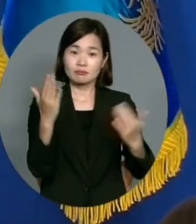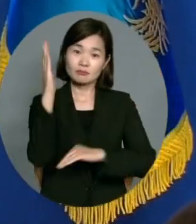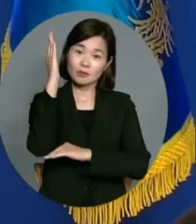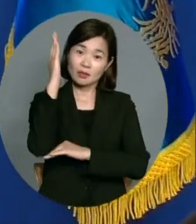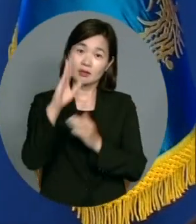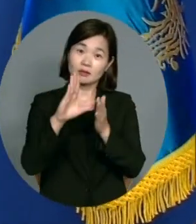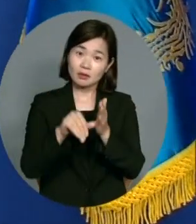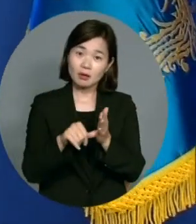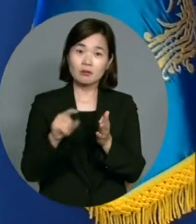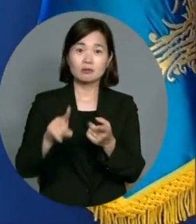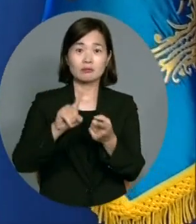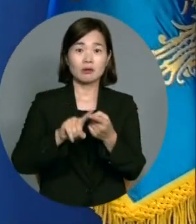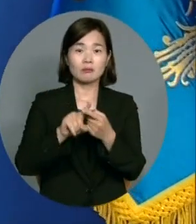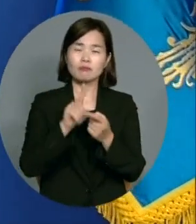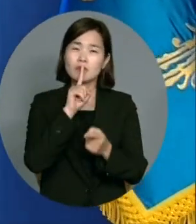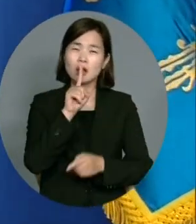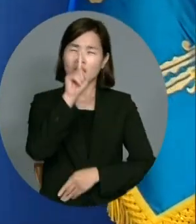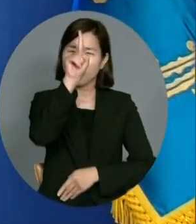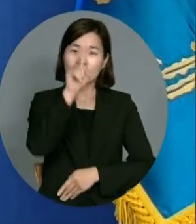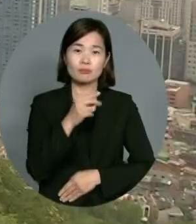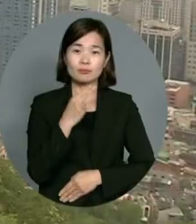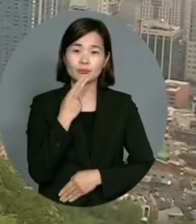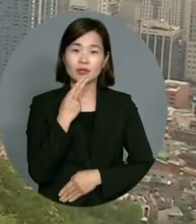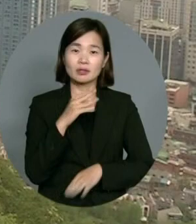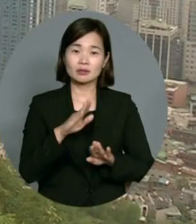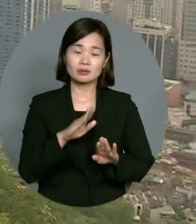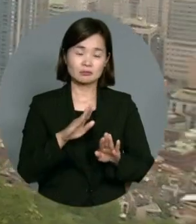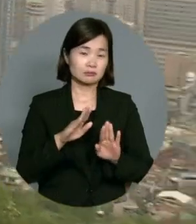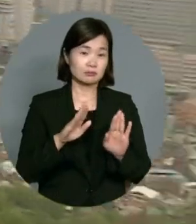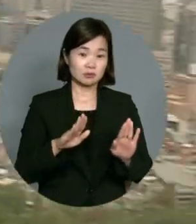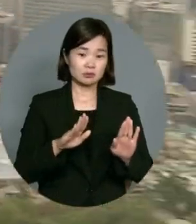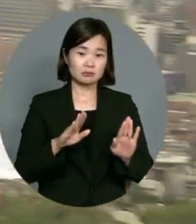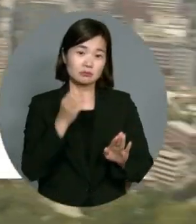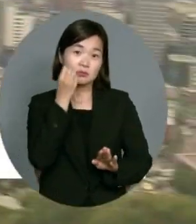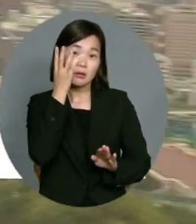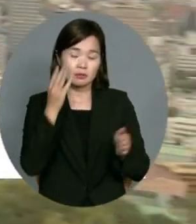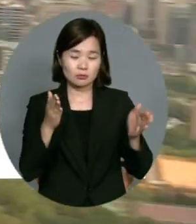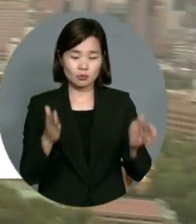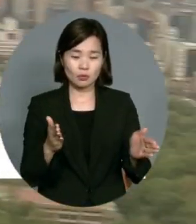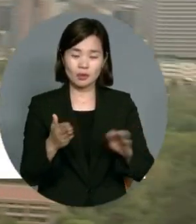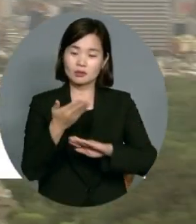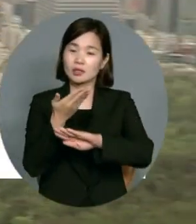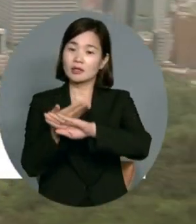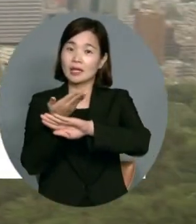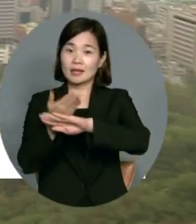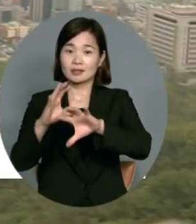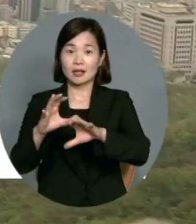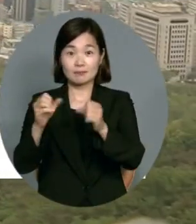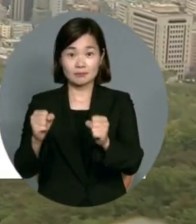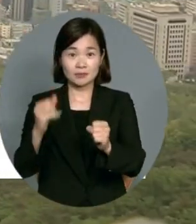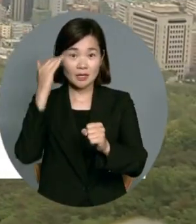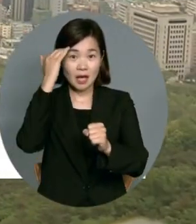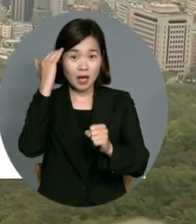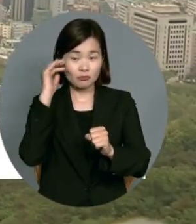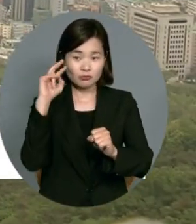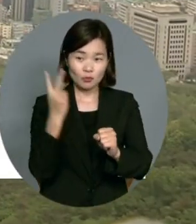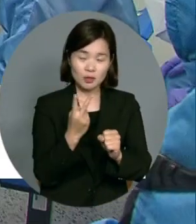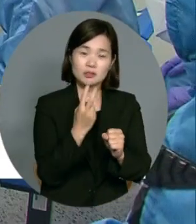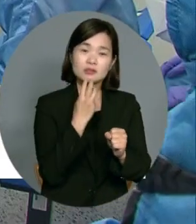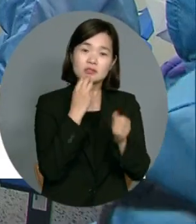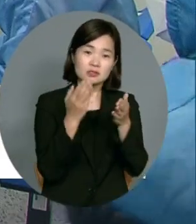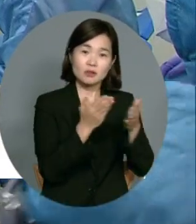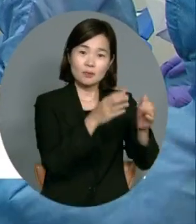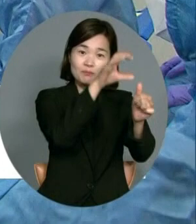한 차례도 언급하지 않았습니다. 지난 100일 동안 해외 유턴 기업을 위한 수도권 규제 완화, 수도권